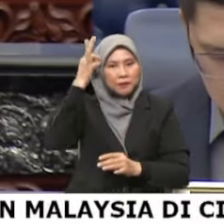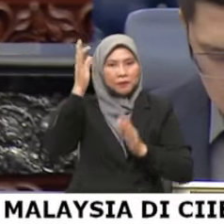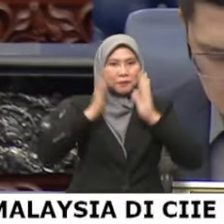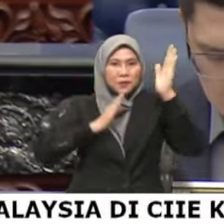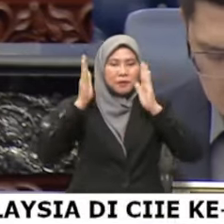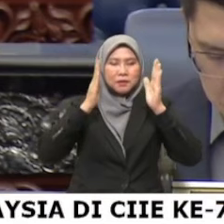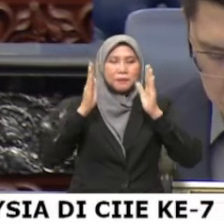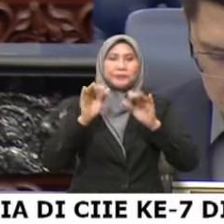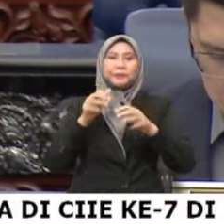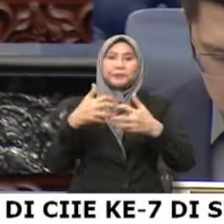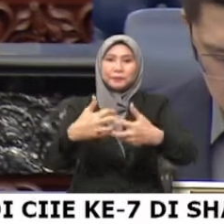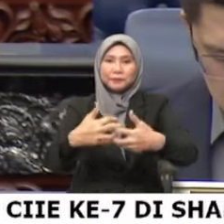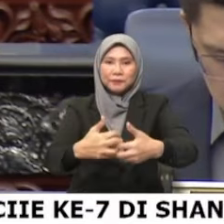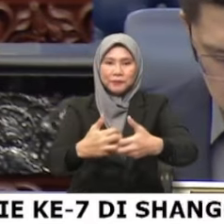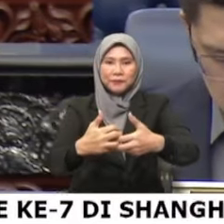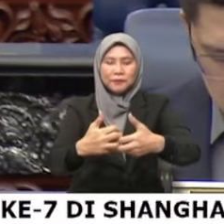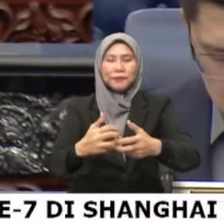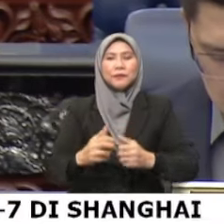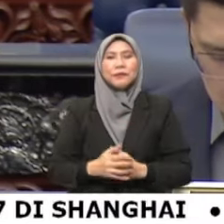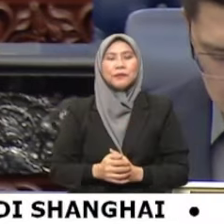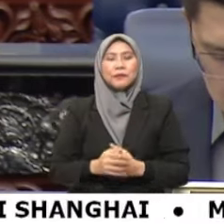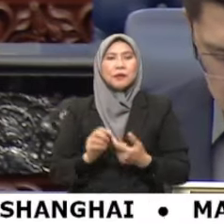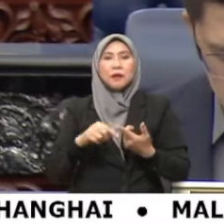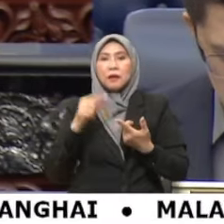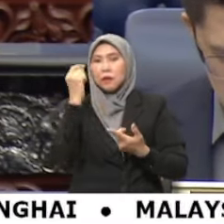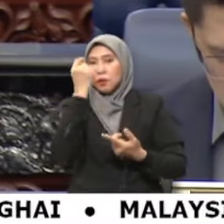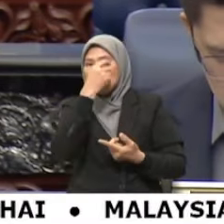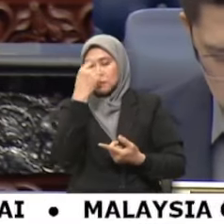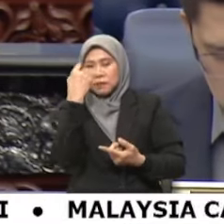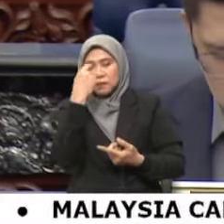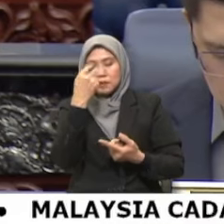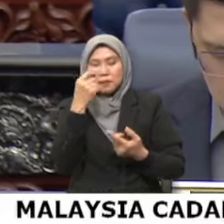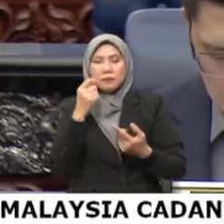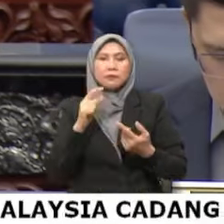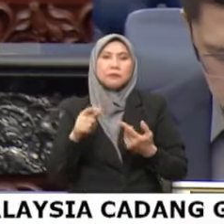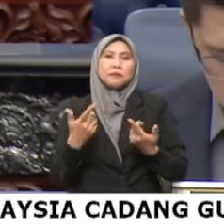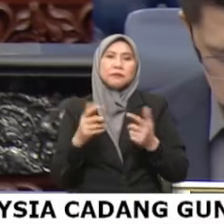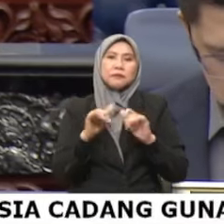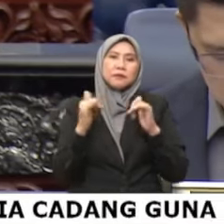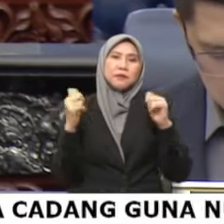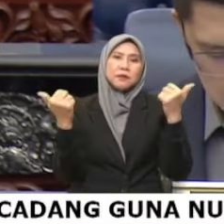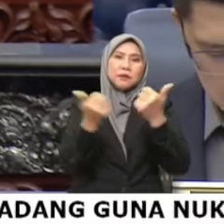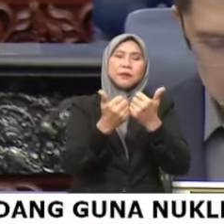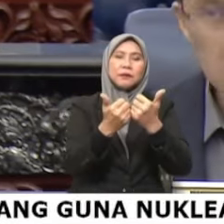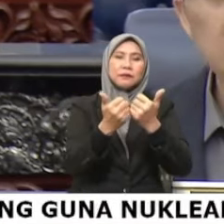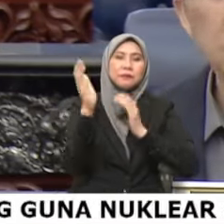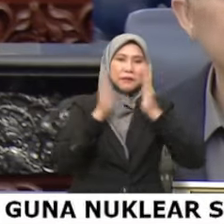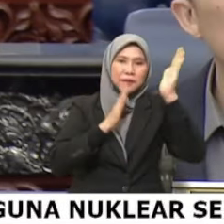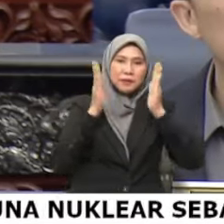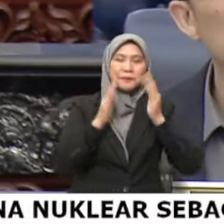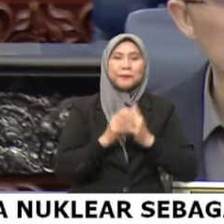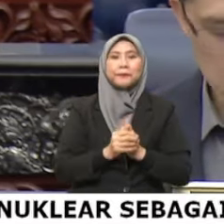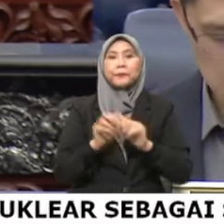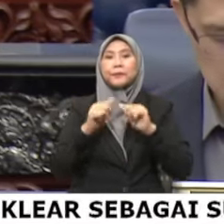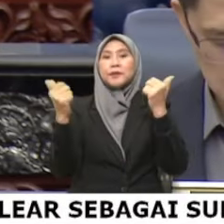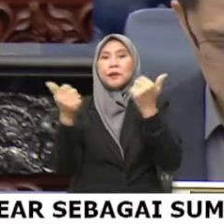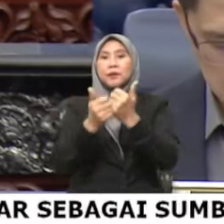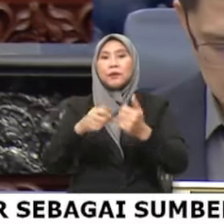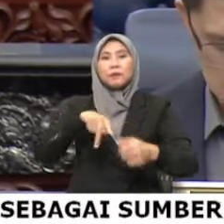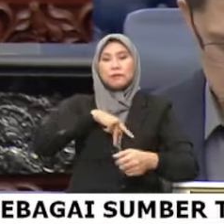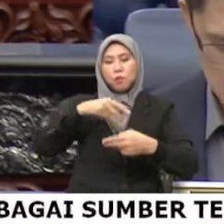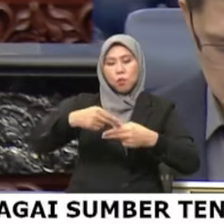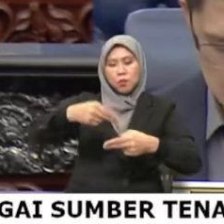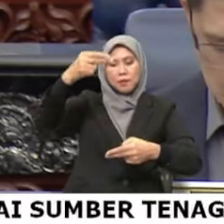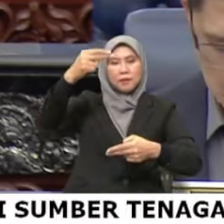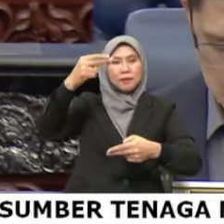Malaysia Manufacturer, the Cosmetic, Toiletry and Fragrance Association of Malaysia, Persatuan Pemilik Hotel